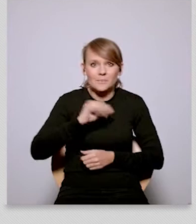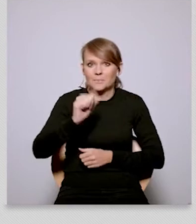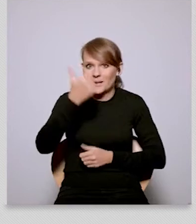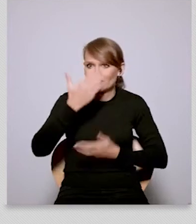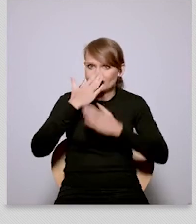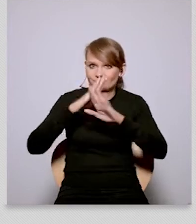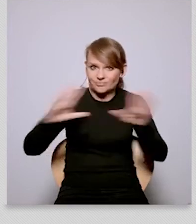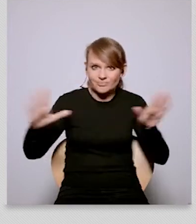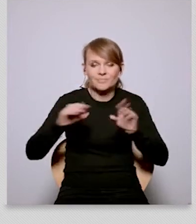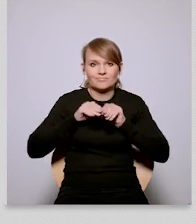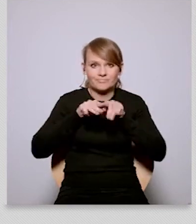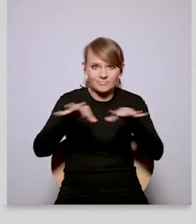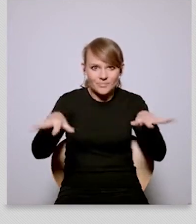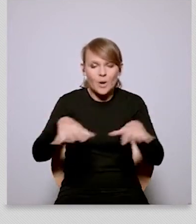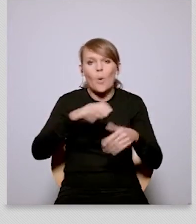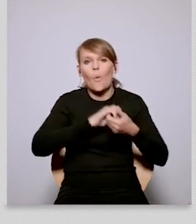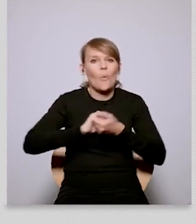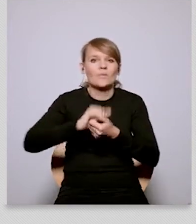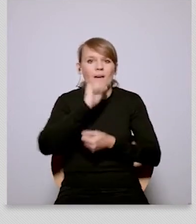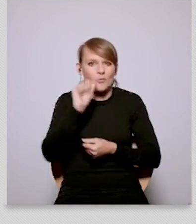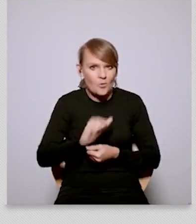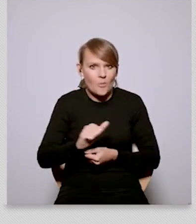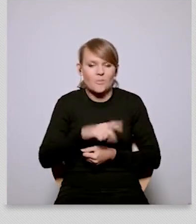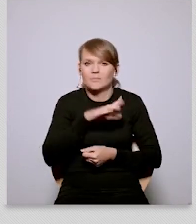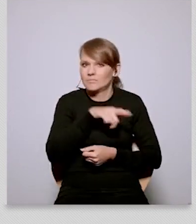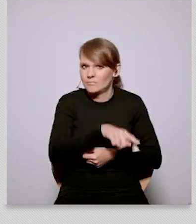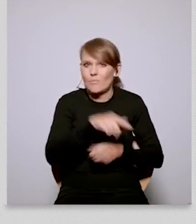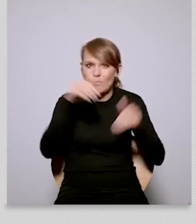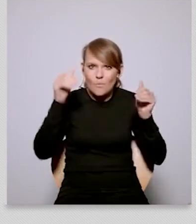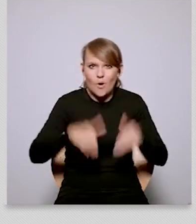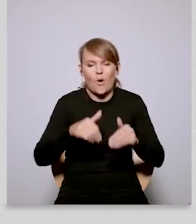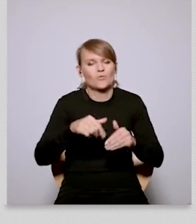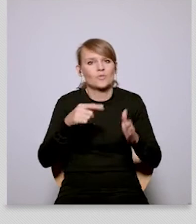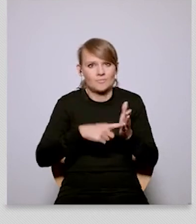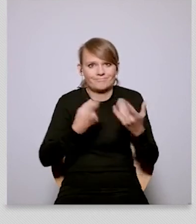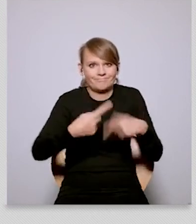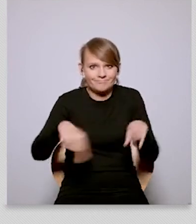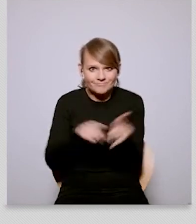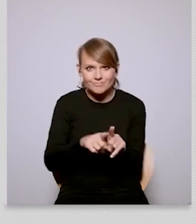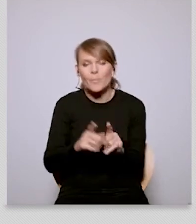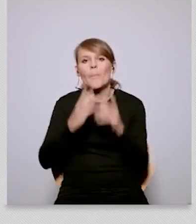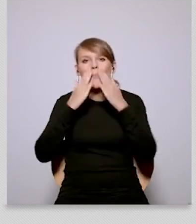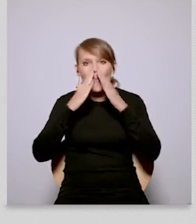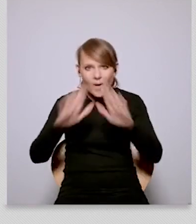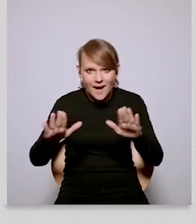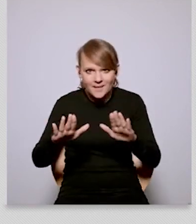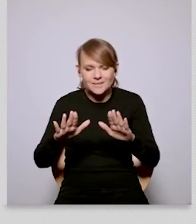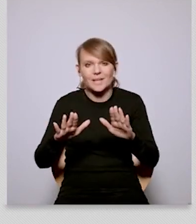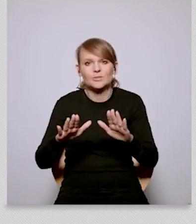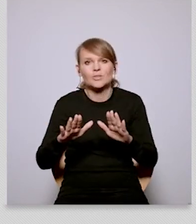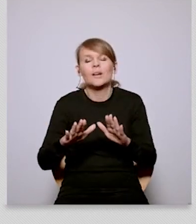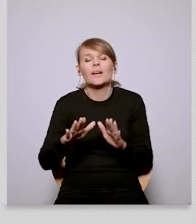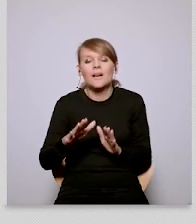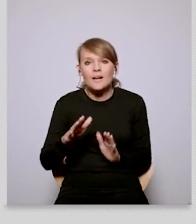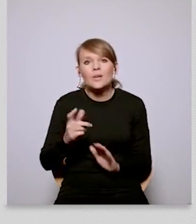potencjał w Unii Europejskiej jeżeli chodzi o wdrożenie tego i pokazanie że te konsekwencje